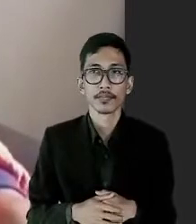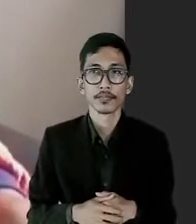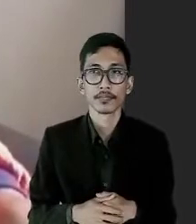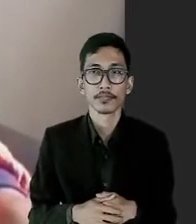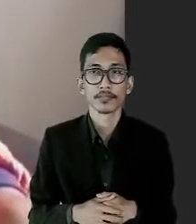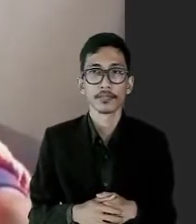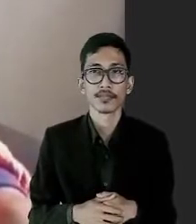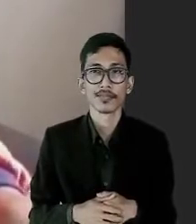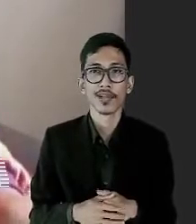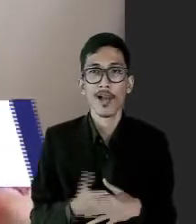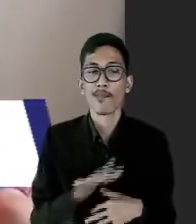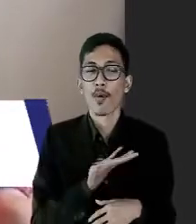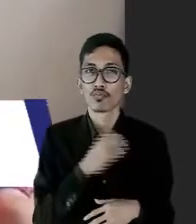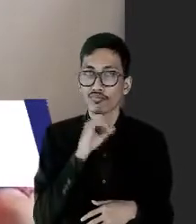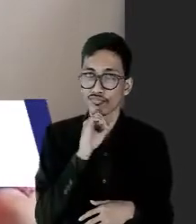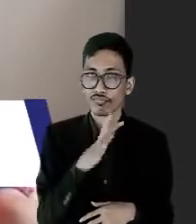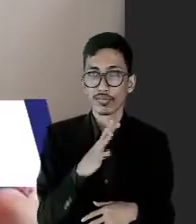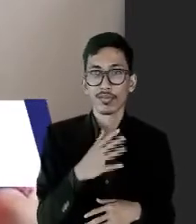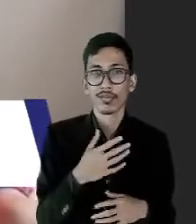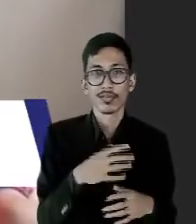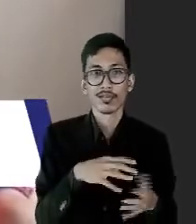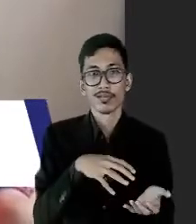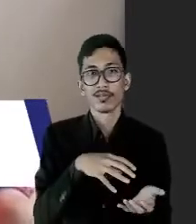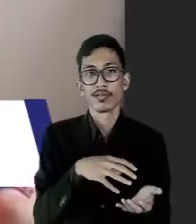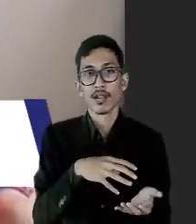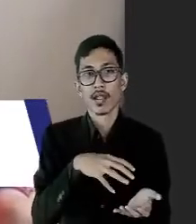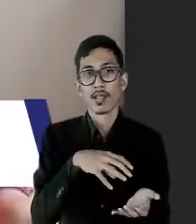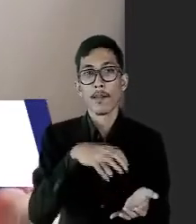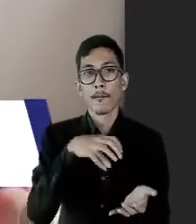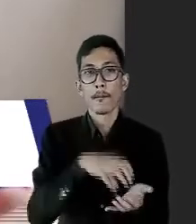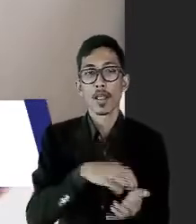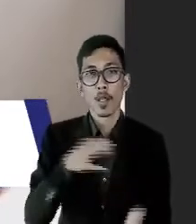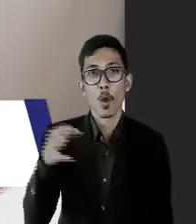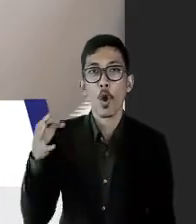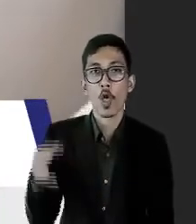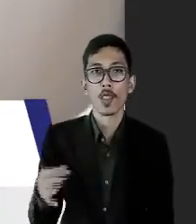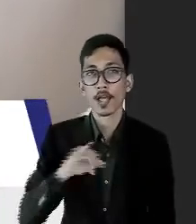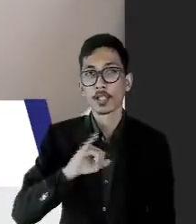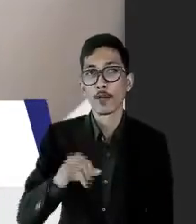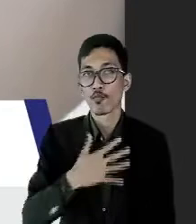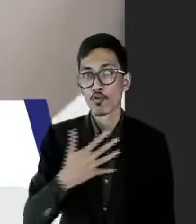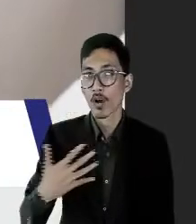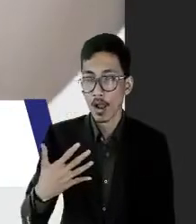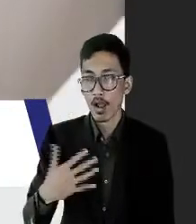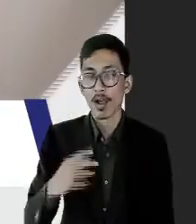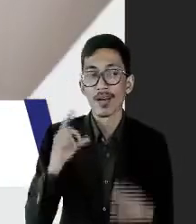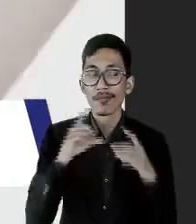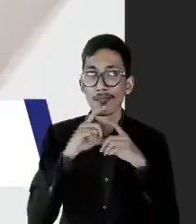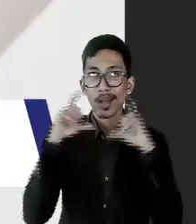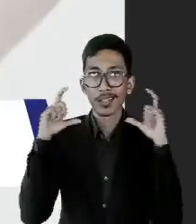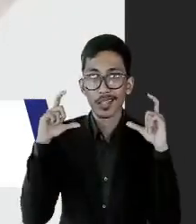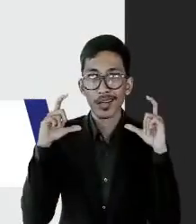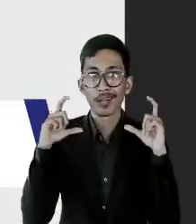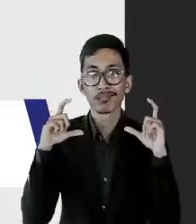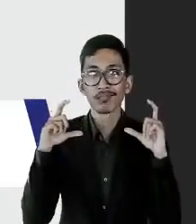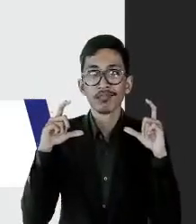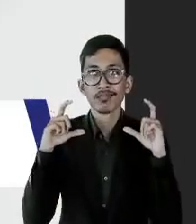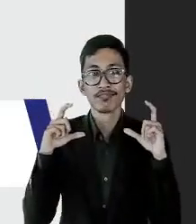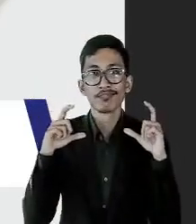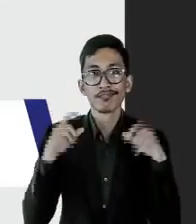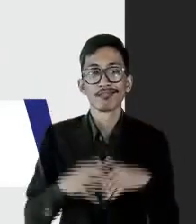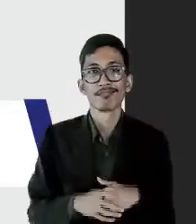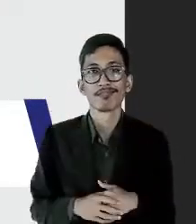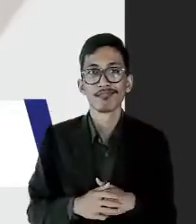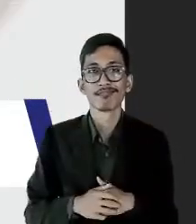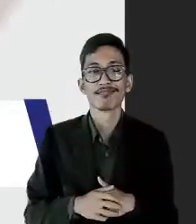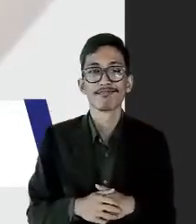ketersediaan masker di kota Jayapura. Yang sampai dengan saat ini masker